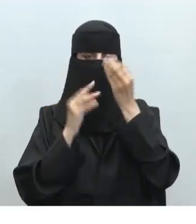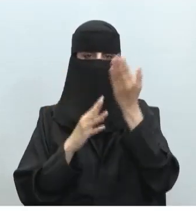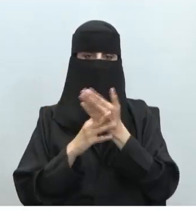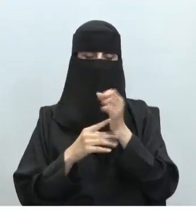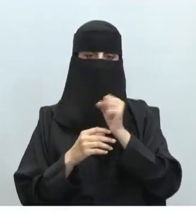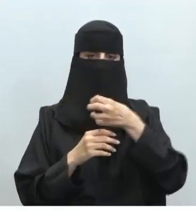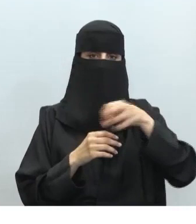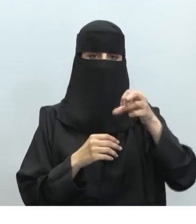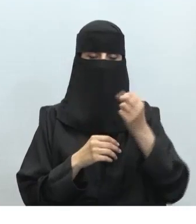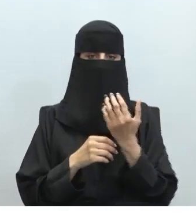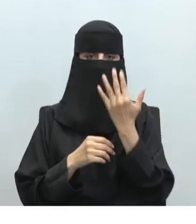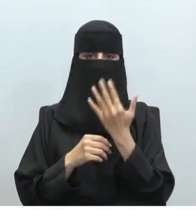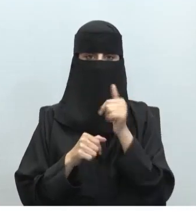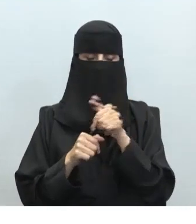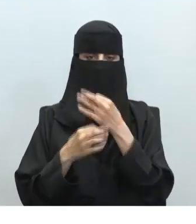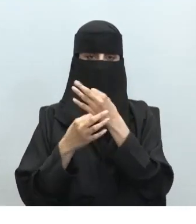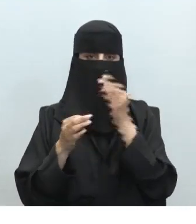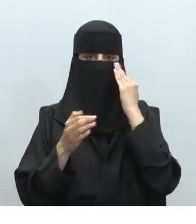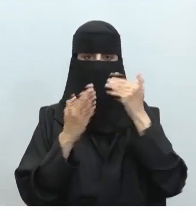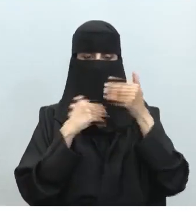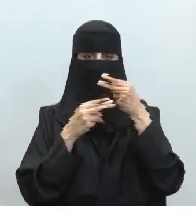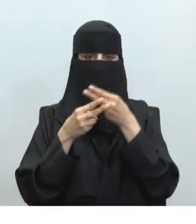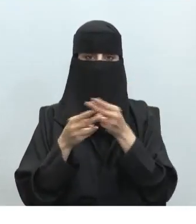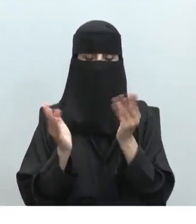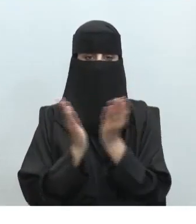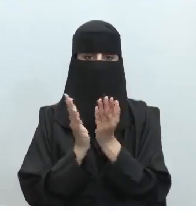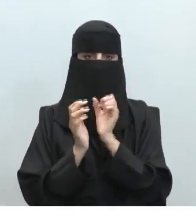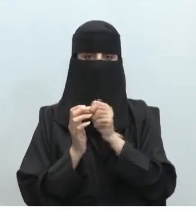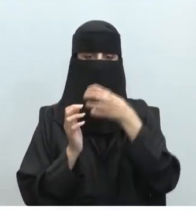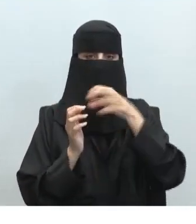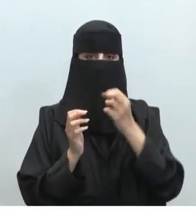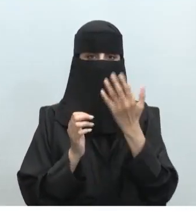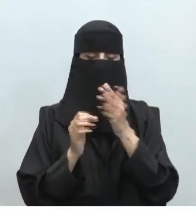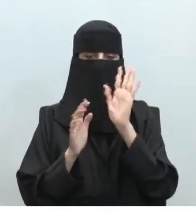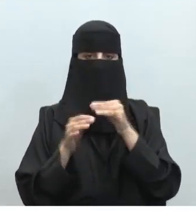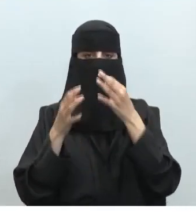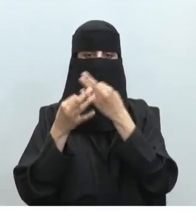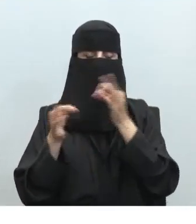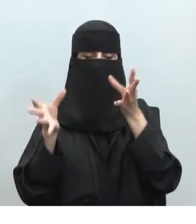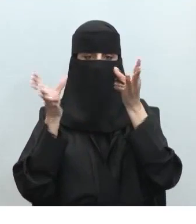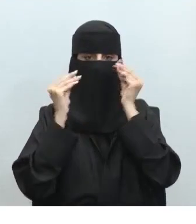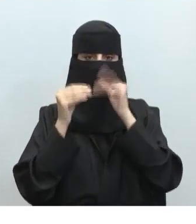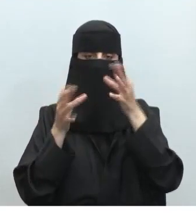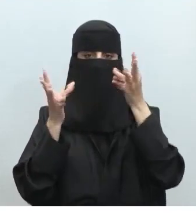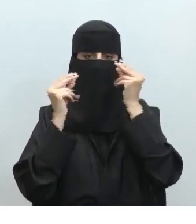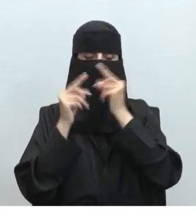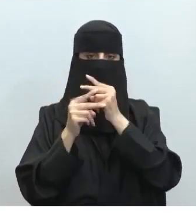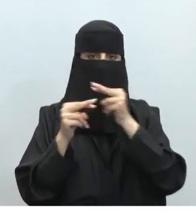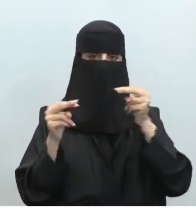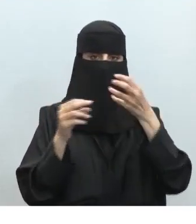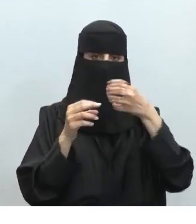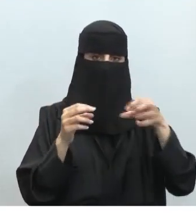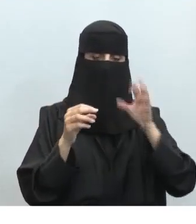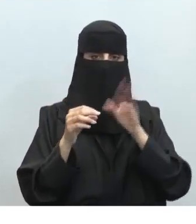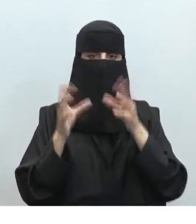لعلكم تتذكرون عند بدايه دراستنا للفصل الخامس كنا متفقين بان هنالك امراض متنحيه وهنالك امراض سائده